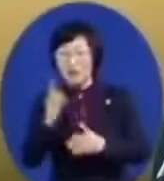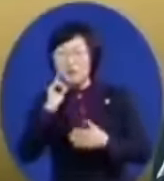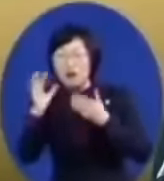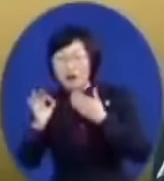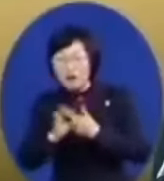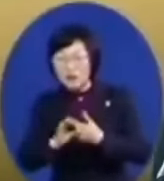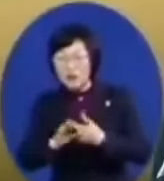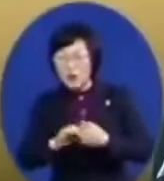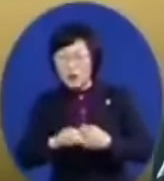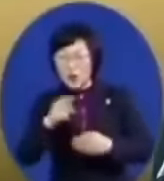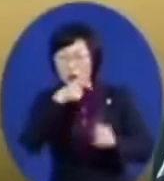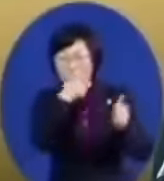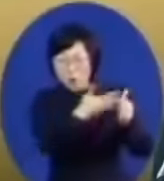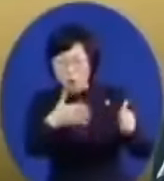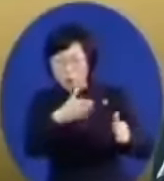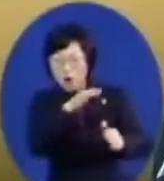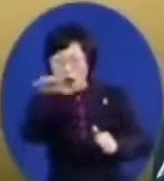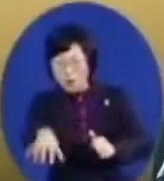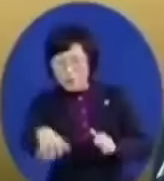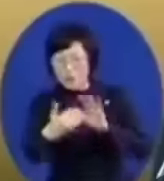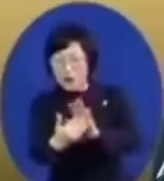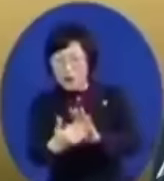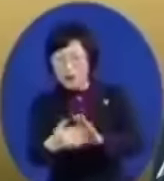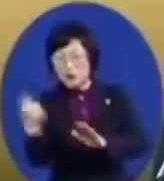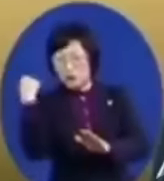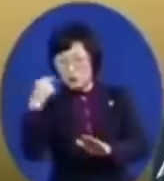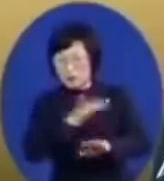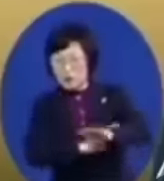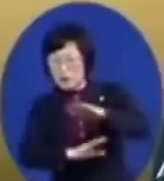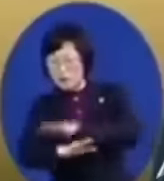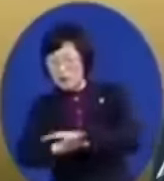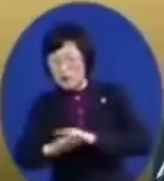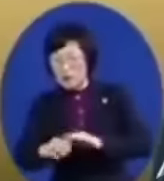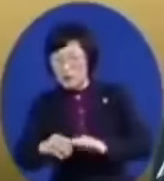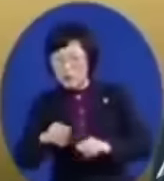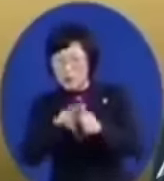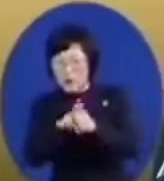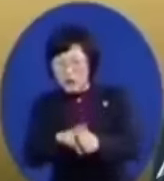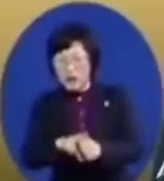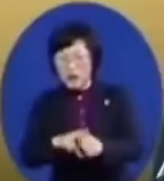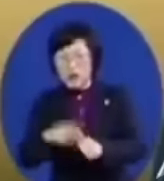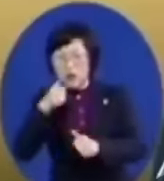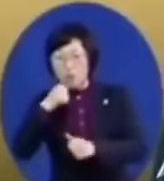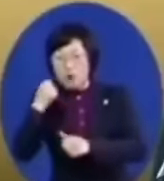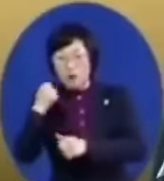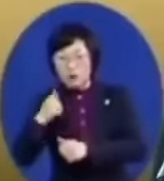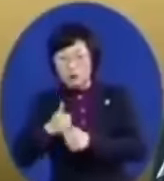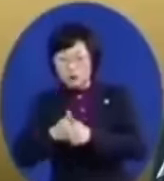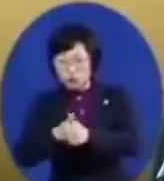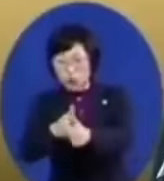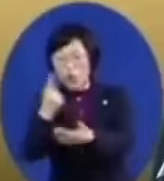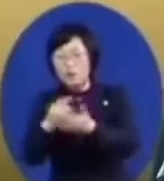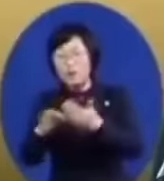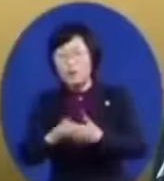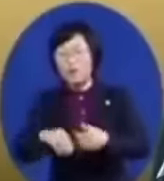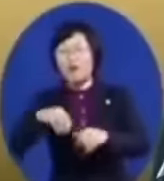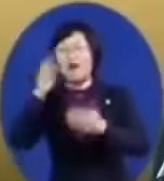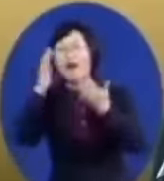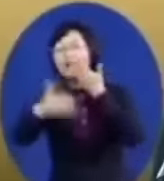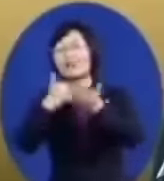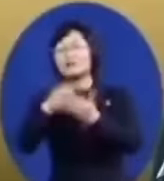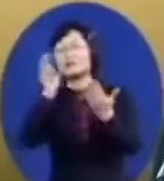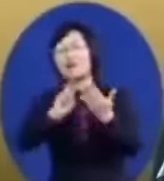있으며 뒤에서는 애굽 군대들이 말을 타고 쫓아온다면 하나님을 찬양하기 시작하라. 왜냐하면 그 상황은